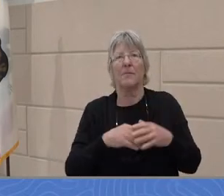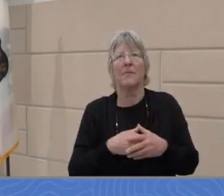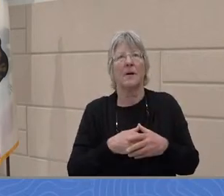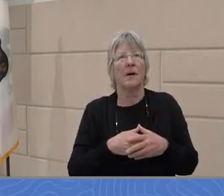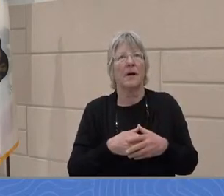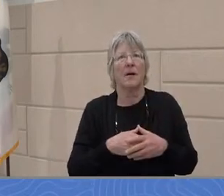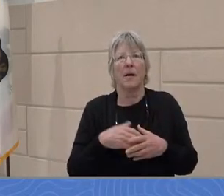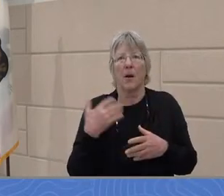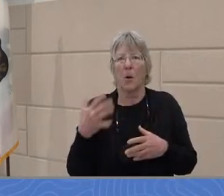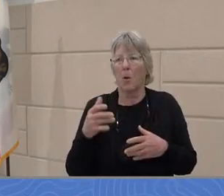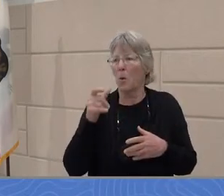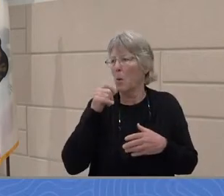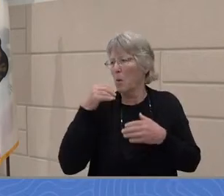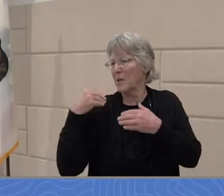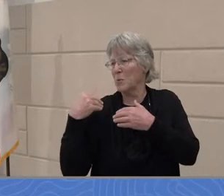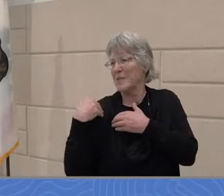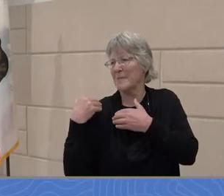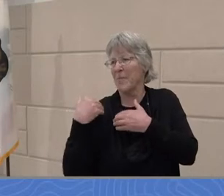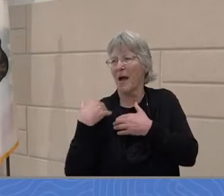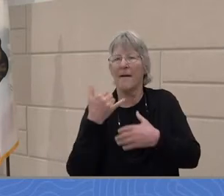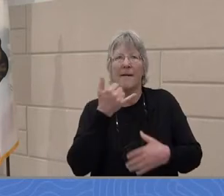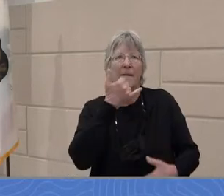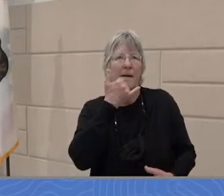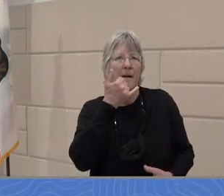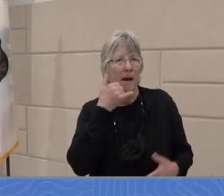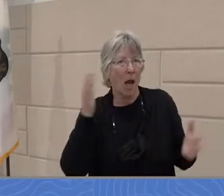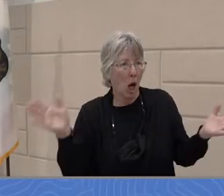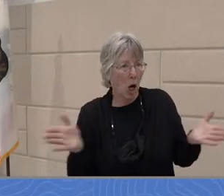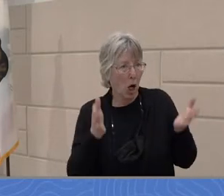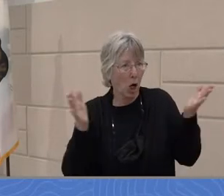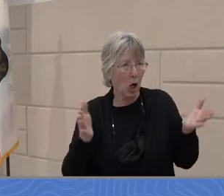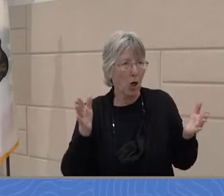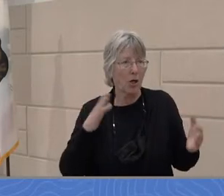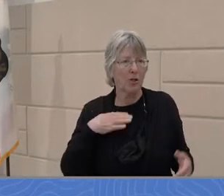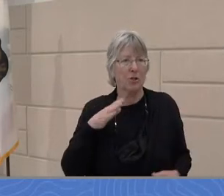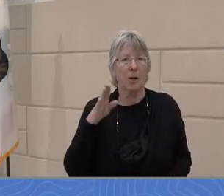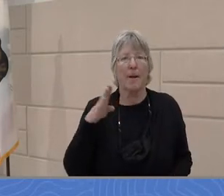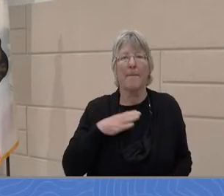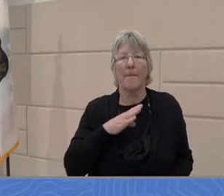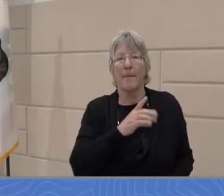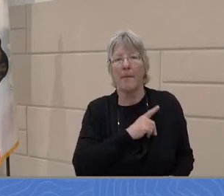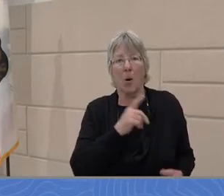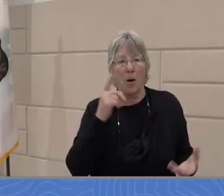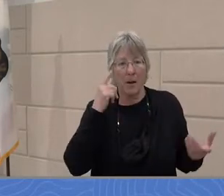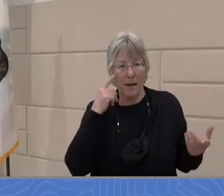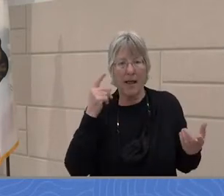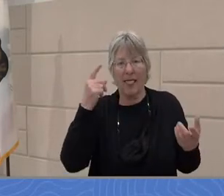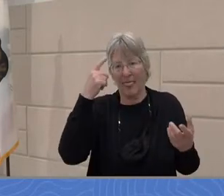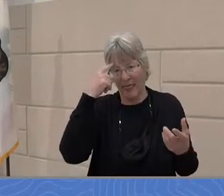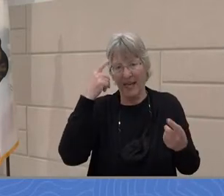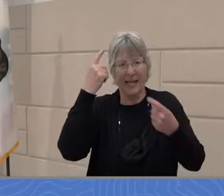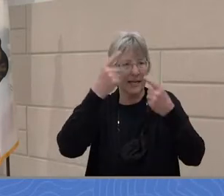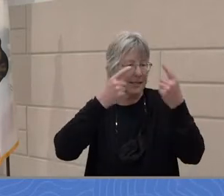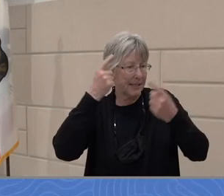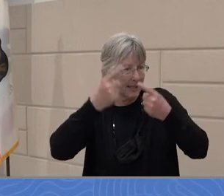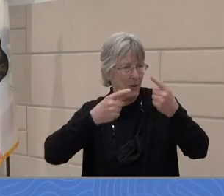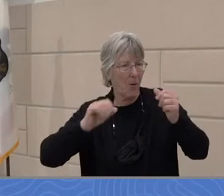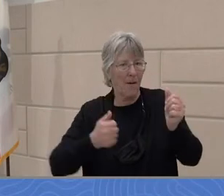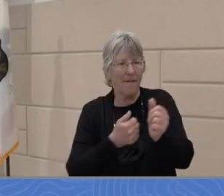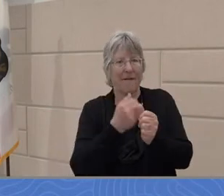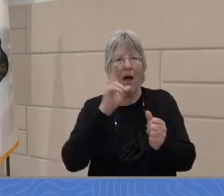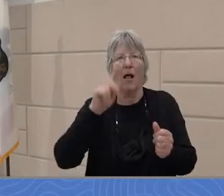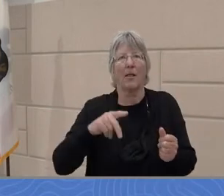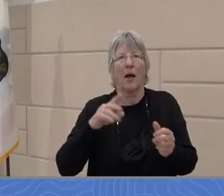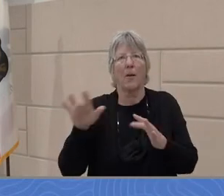ประชุมตาเนี่ยนาเต้าได้ประตูคอสเตาตะเลือตะเลือกำหอตรงนี้เ